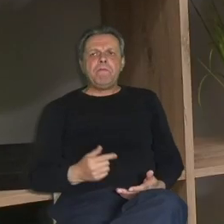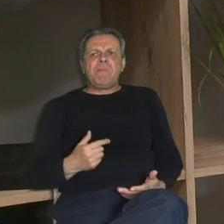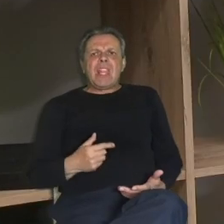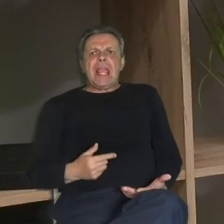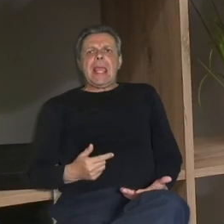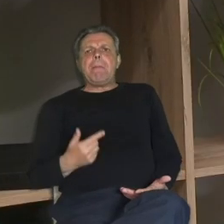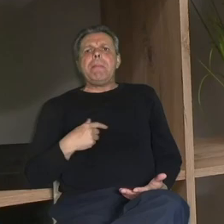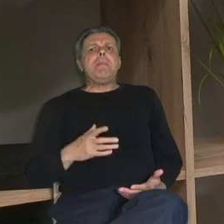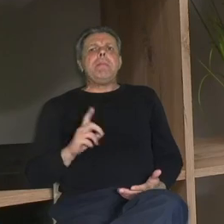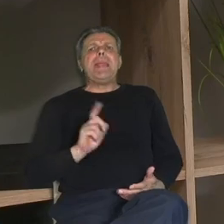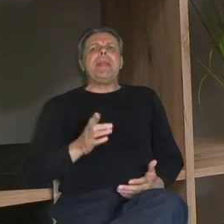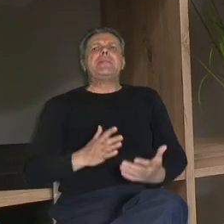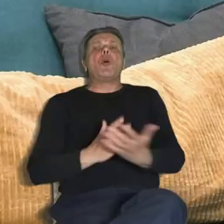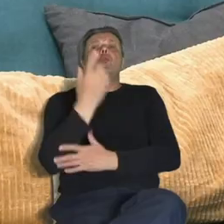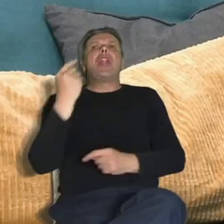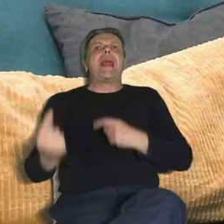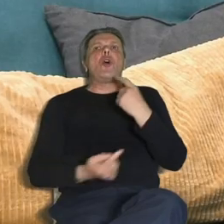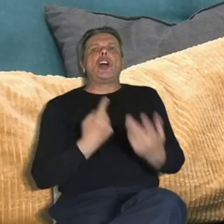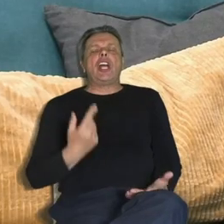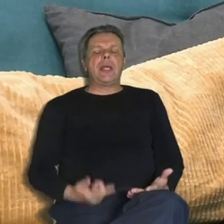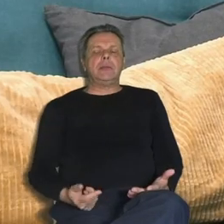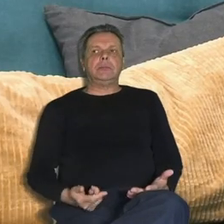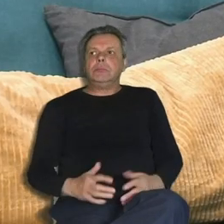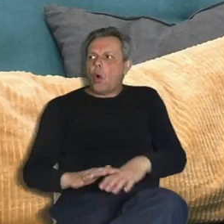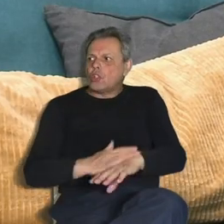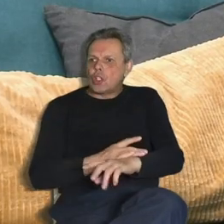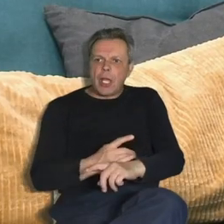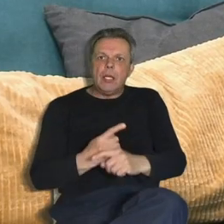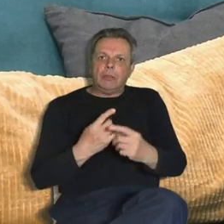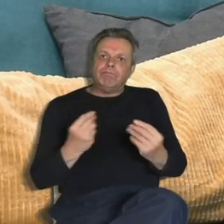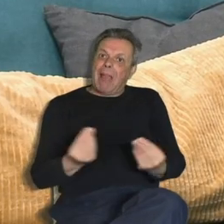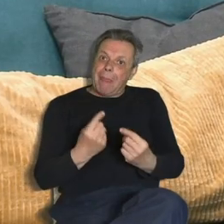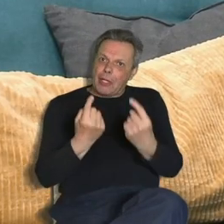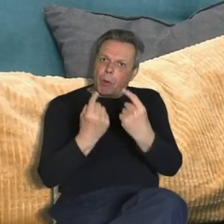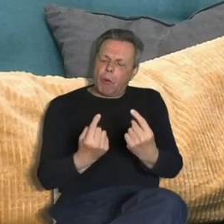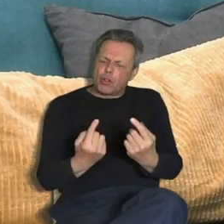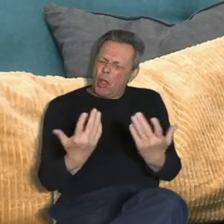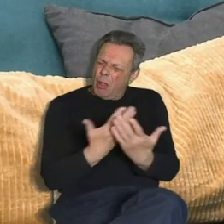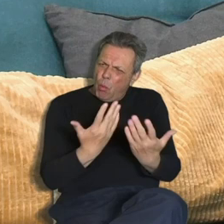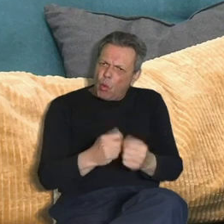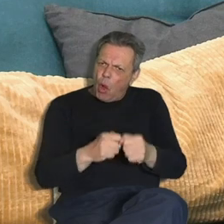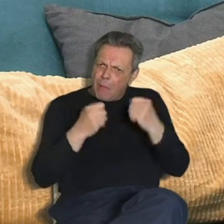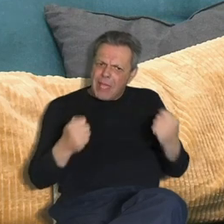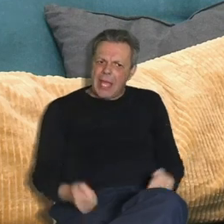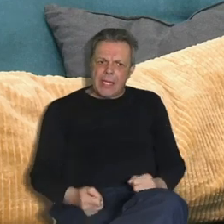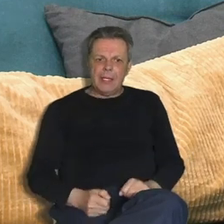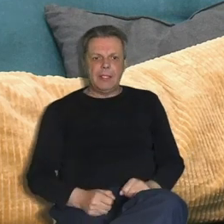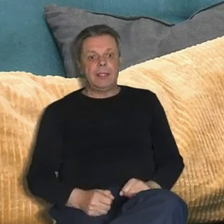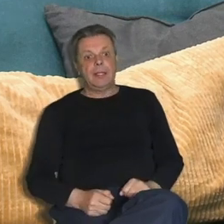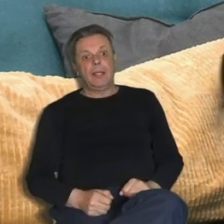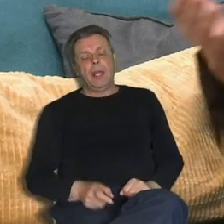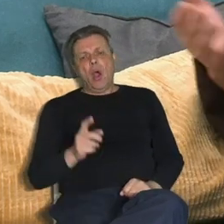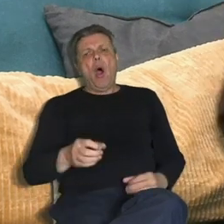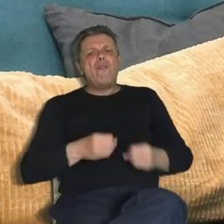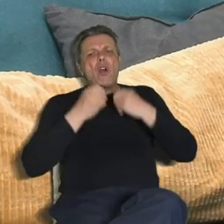ne znam, događaj. Tako da nešto, ljudi osjećaju da nešto ima. E sad, u kojoj mjeri ima i ko ima pravo, ja kažem, ovo možda tako ispada